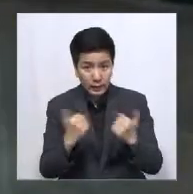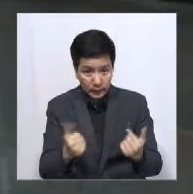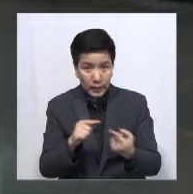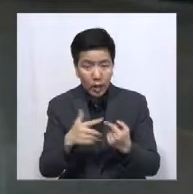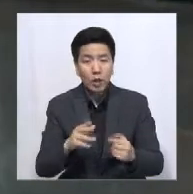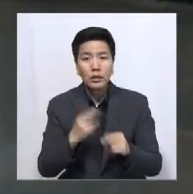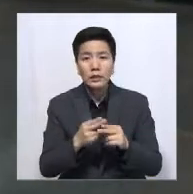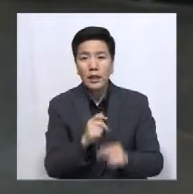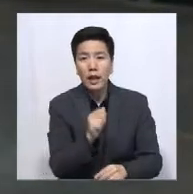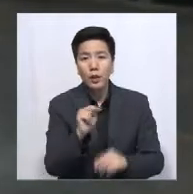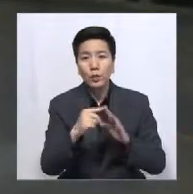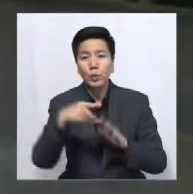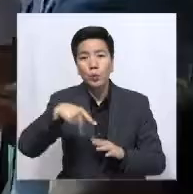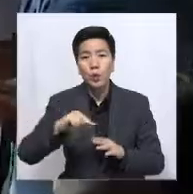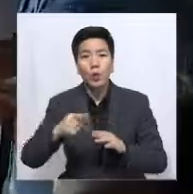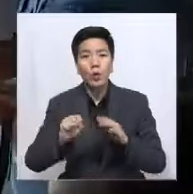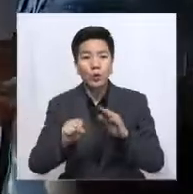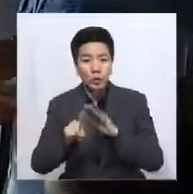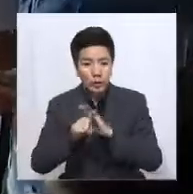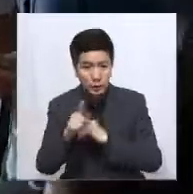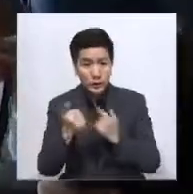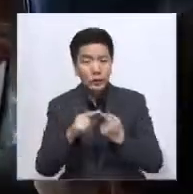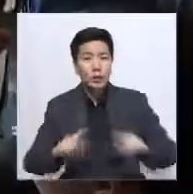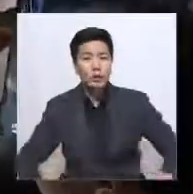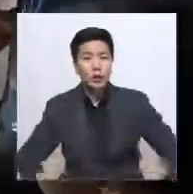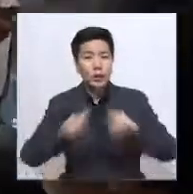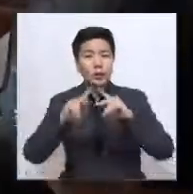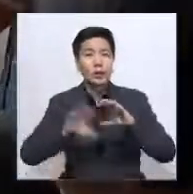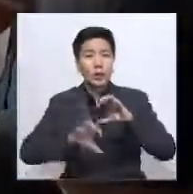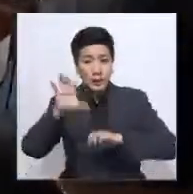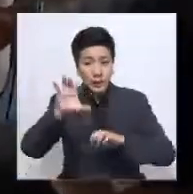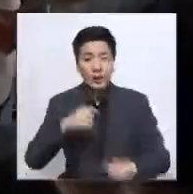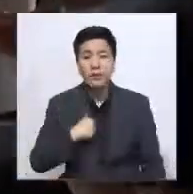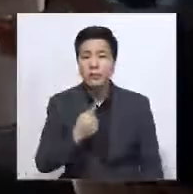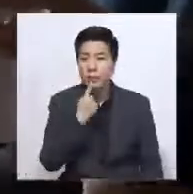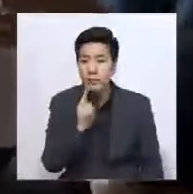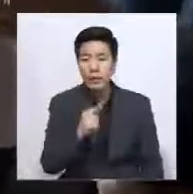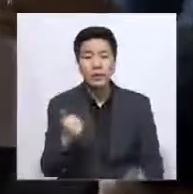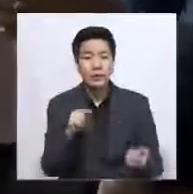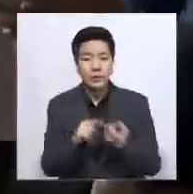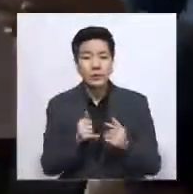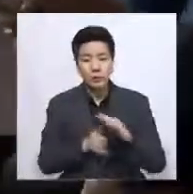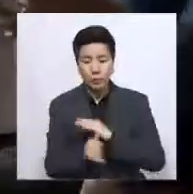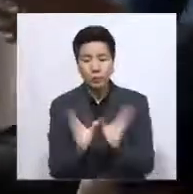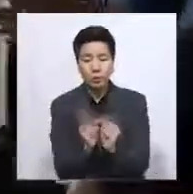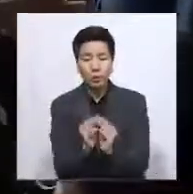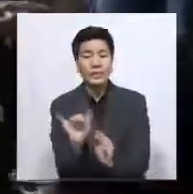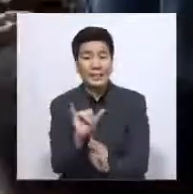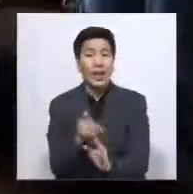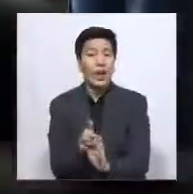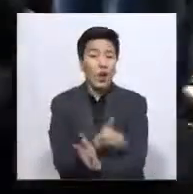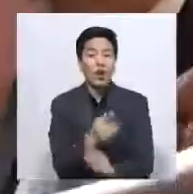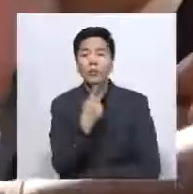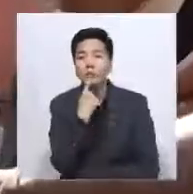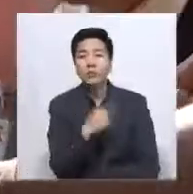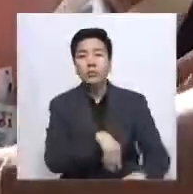ทางพลเอกอนุพงษ์เผ่าจินดารัฐมนตรีว่าการกระทรวงมหาดไทยนะครับท่านเองก็กล่าวก่อนเข้าประชุมครม.นะครับว่า